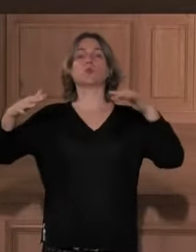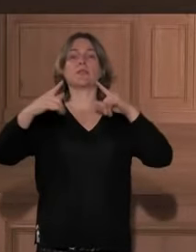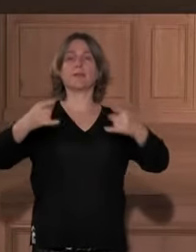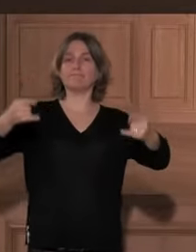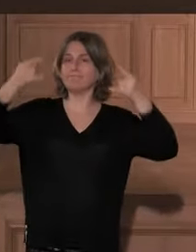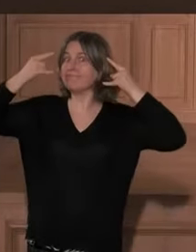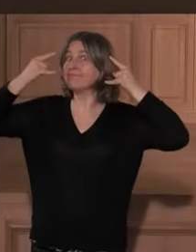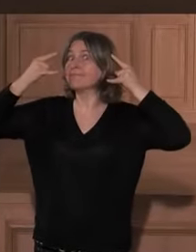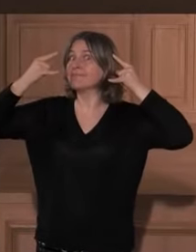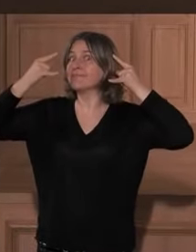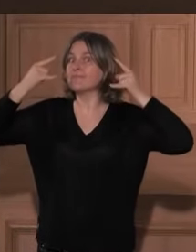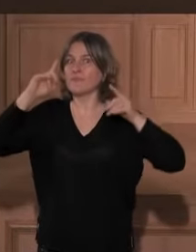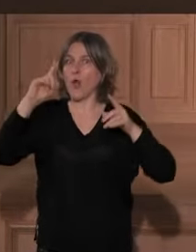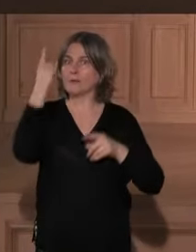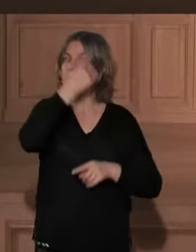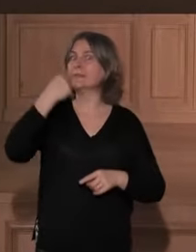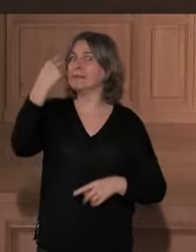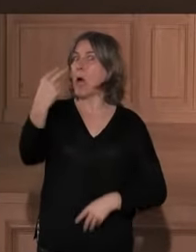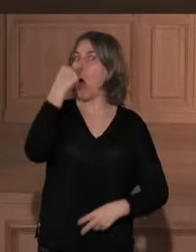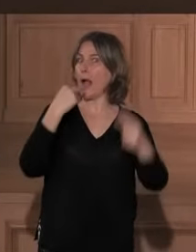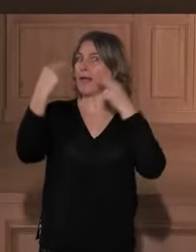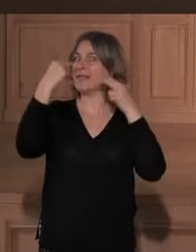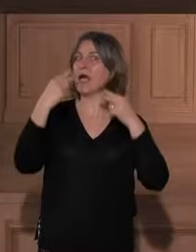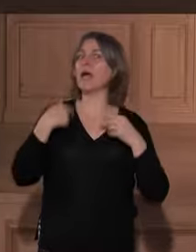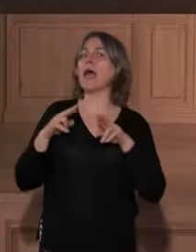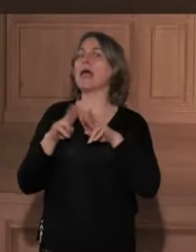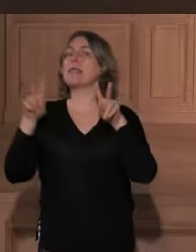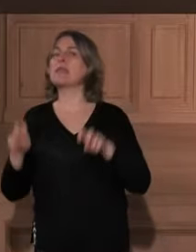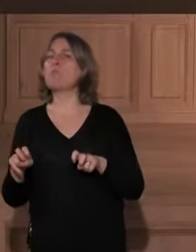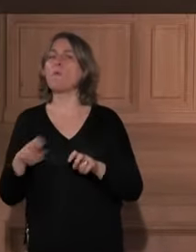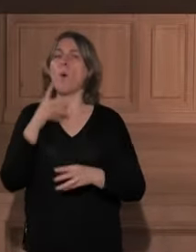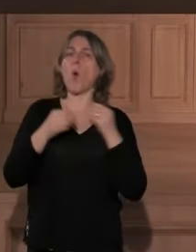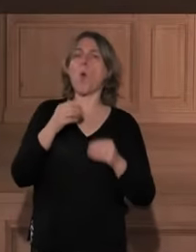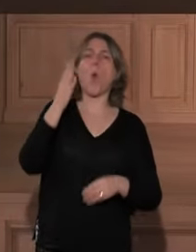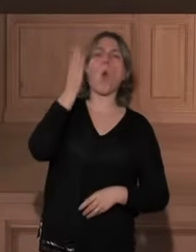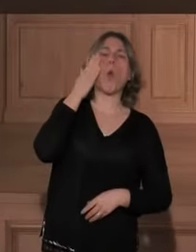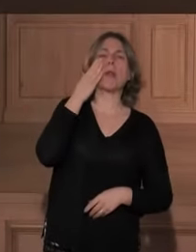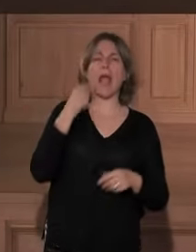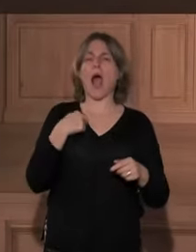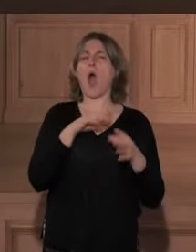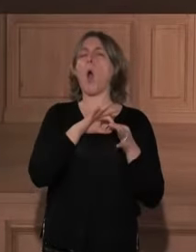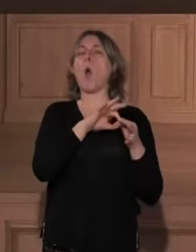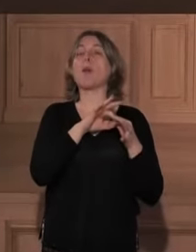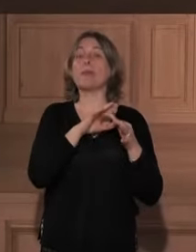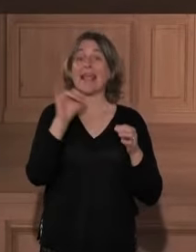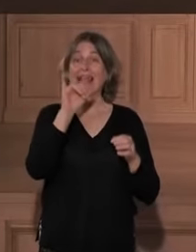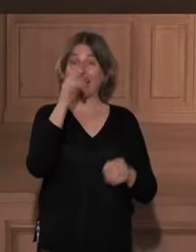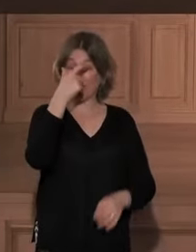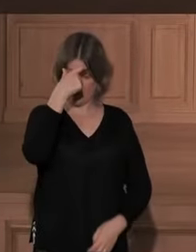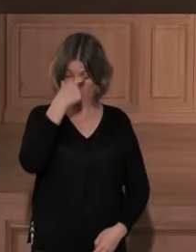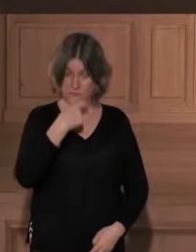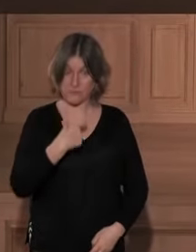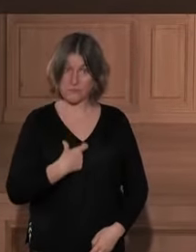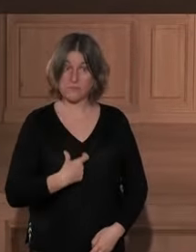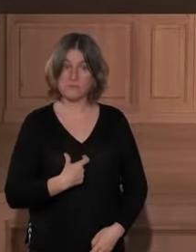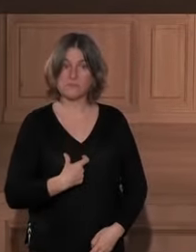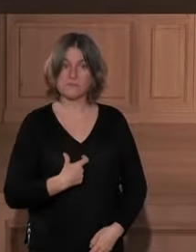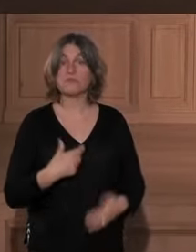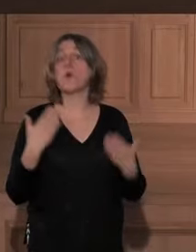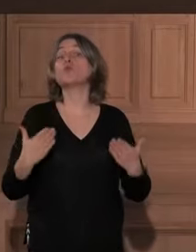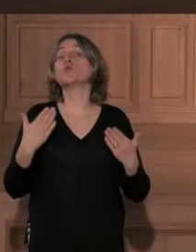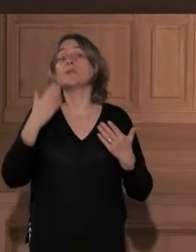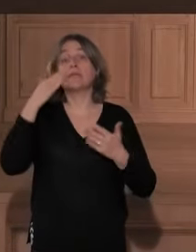à travers moi que parce que tu es quelqu'un, ou que parce que tu as le diplôme de quelqu'un, ou parce que tu connais quelqu'un. Mais le qui tu es toi, dans notre société de consommation